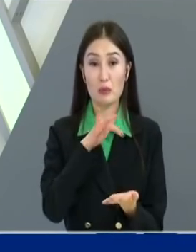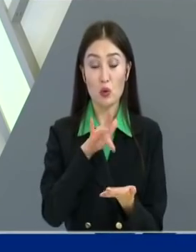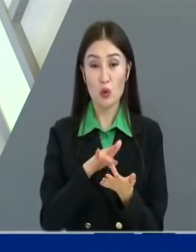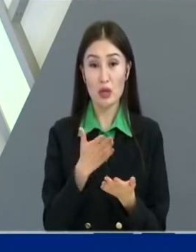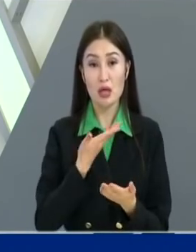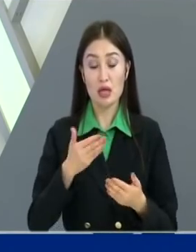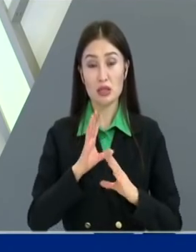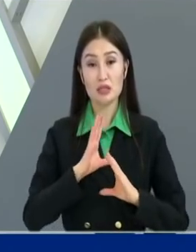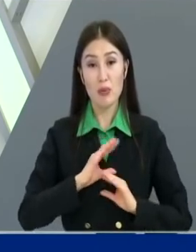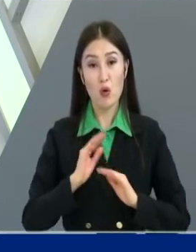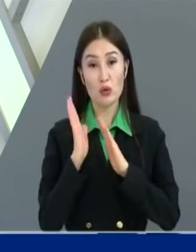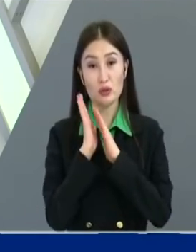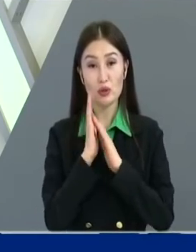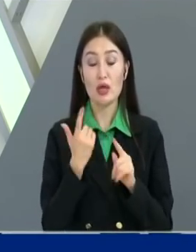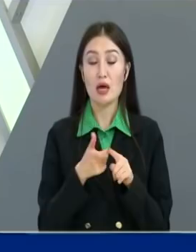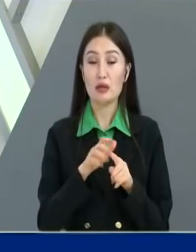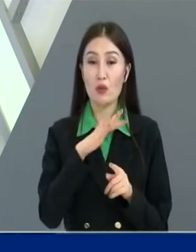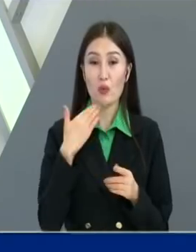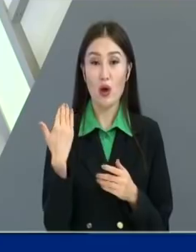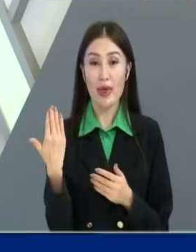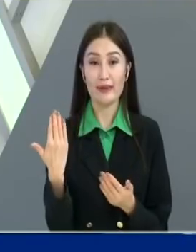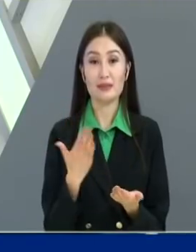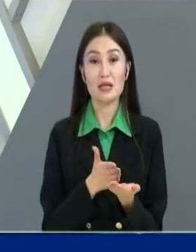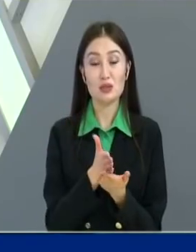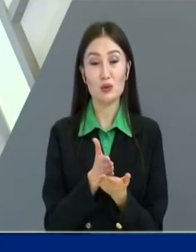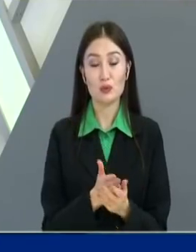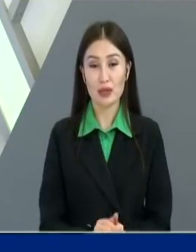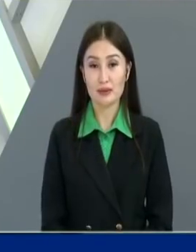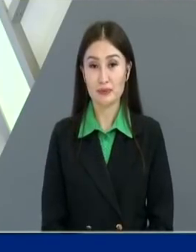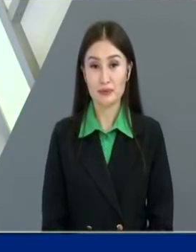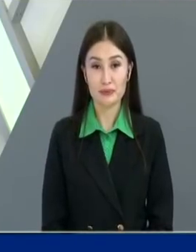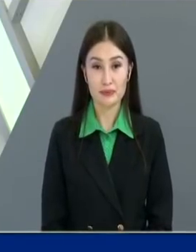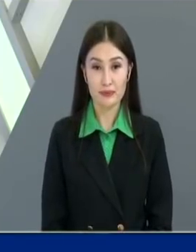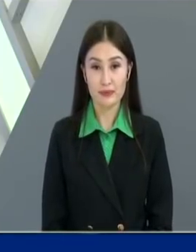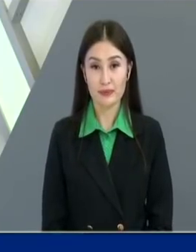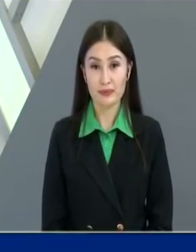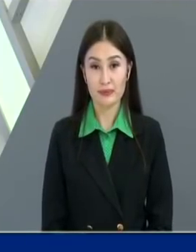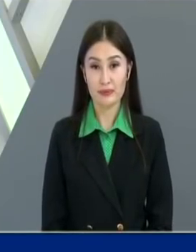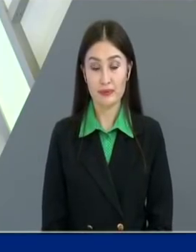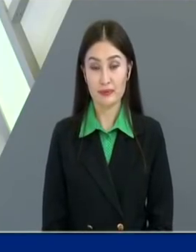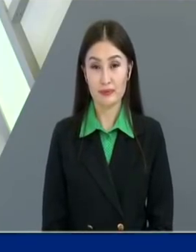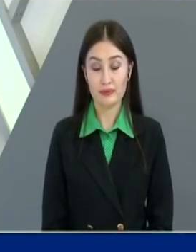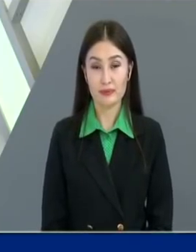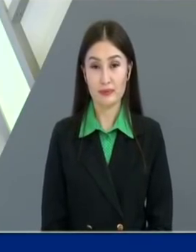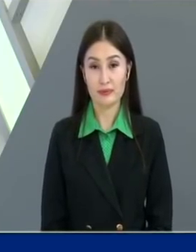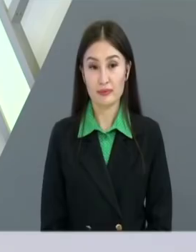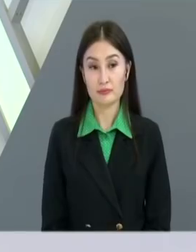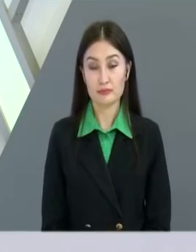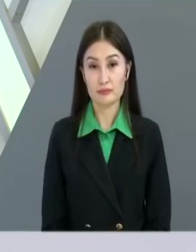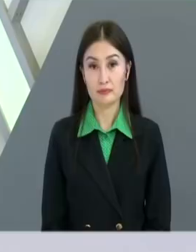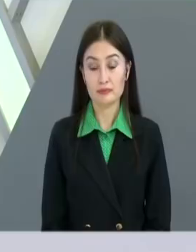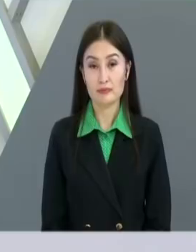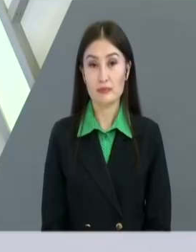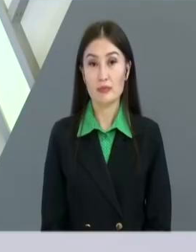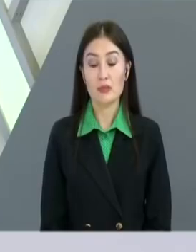наш спокойный сон – это во многом их заслуга. Елена Ткаченко, Нуркамиль Асанов, АЛАТО, 24.